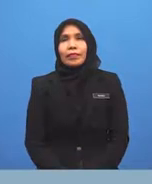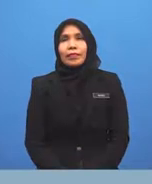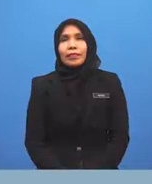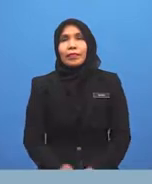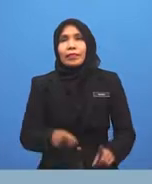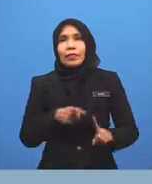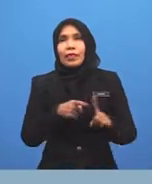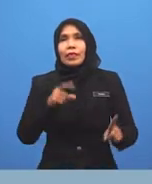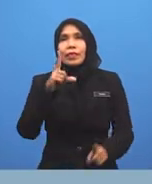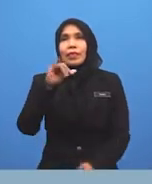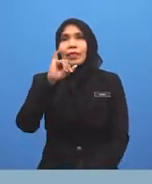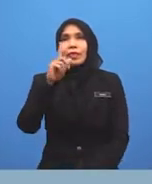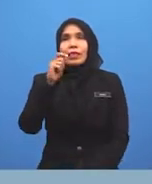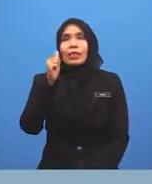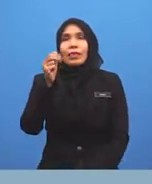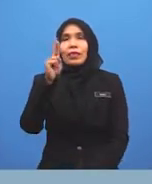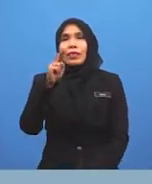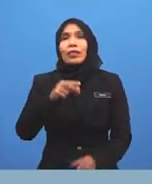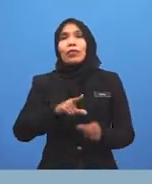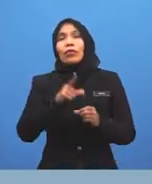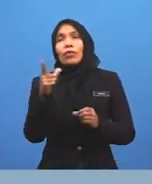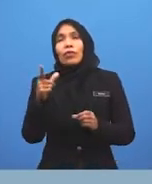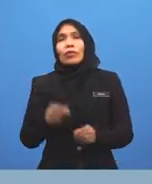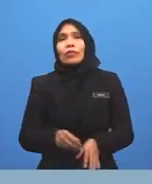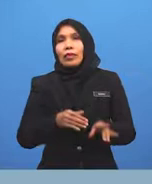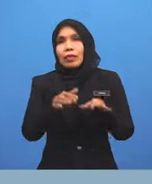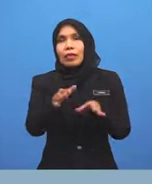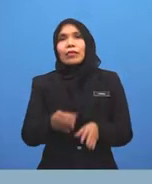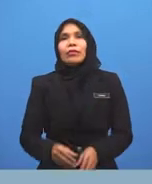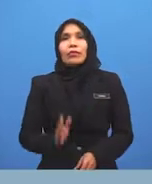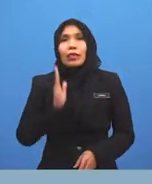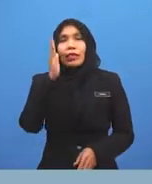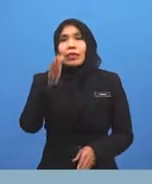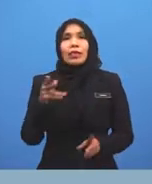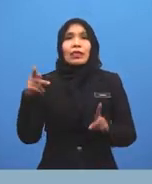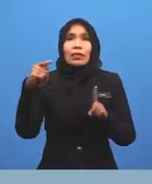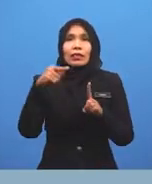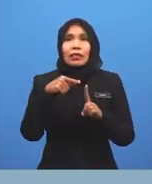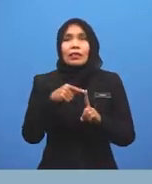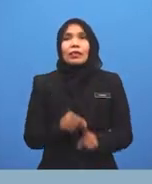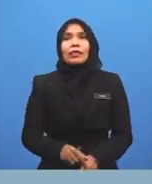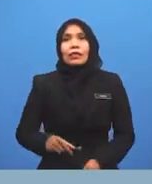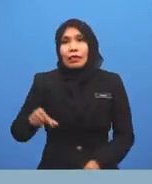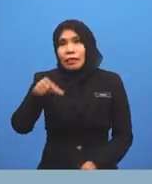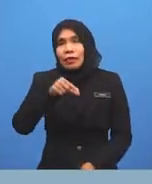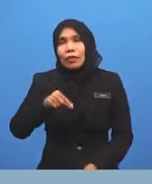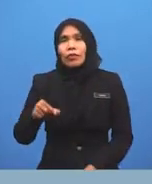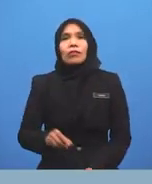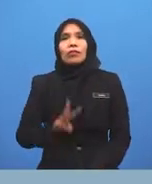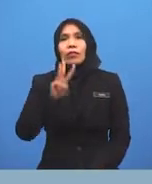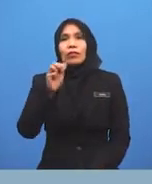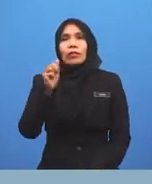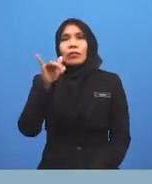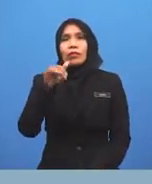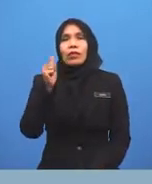Dari litar luar, arus akan ke gegelung wayar bahagian CD bagi melengkapkan